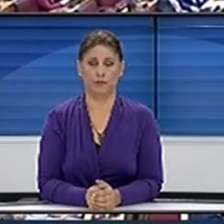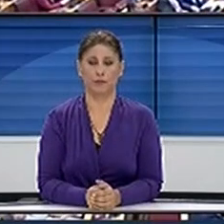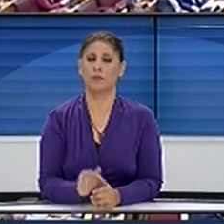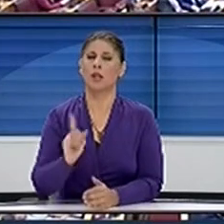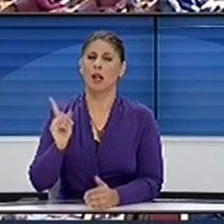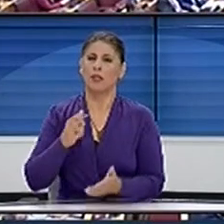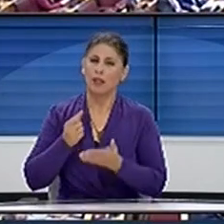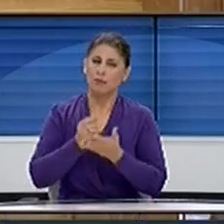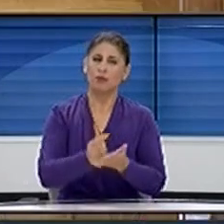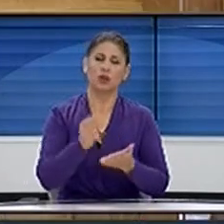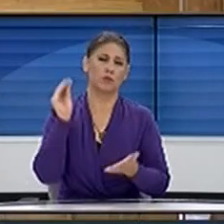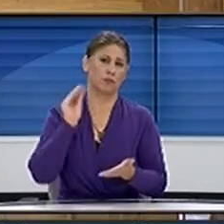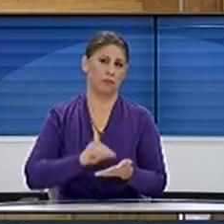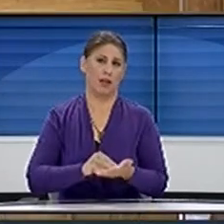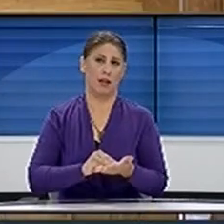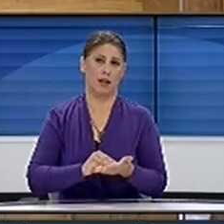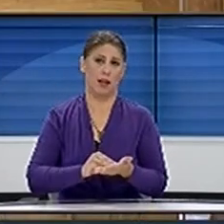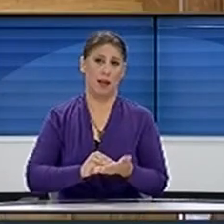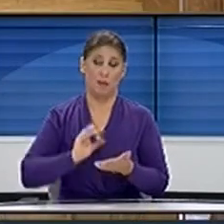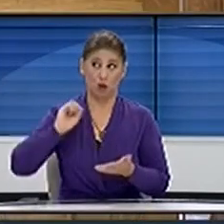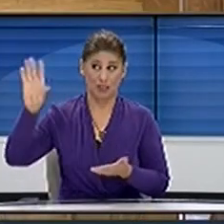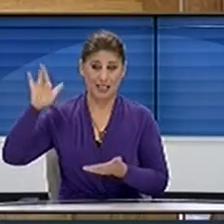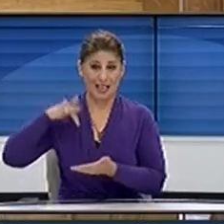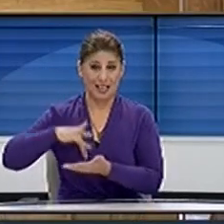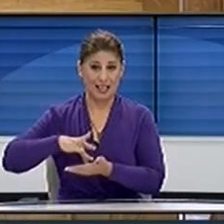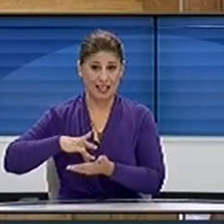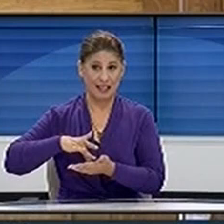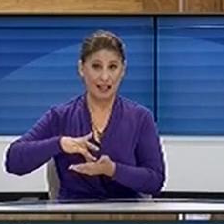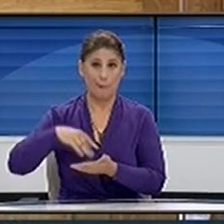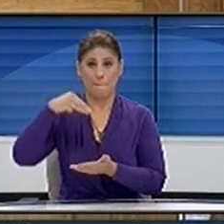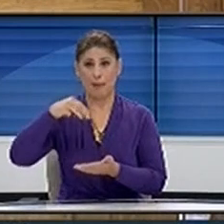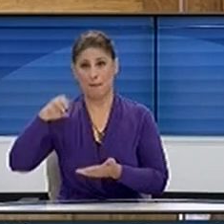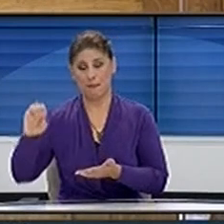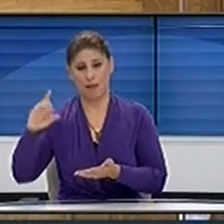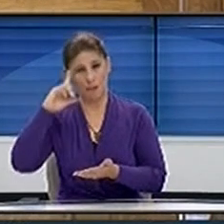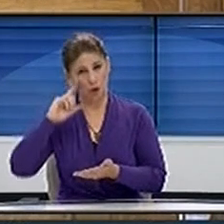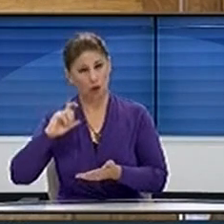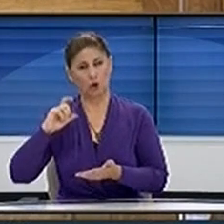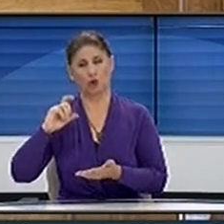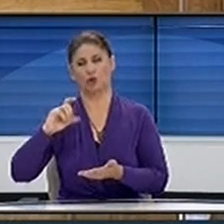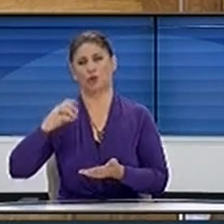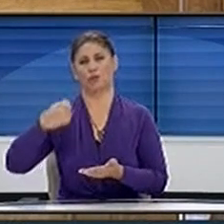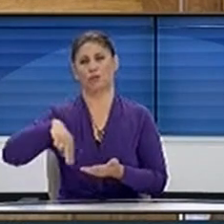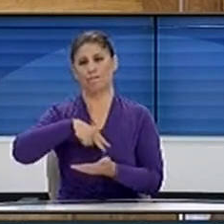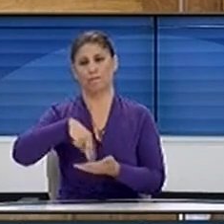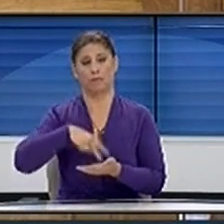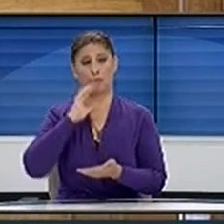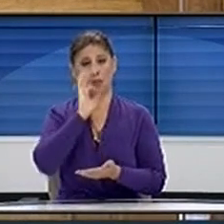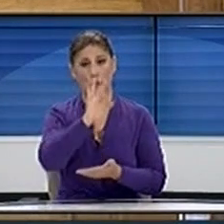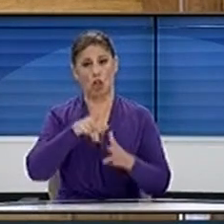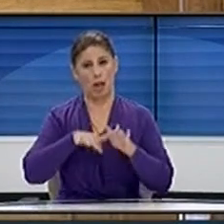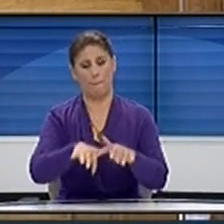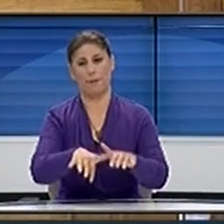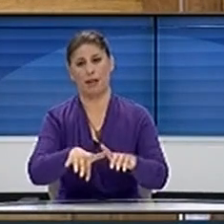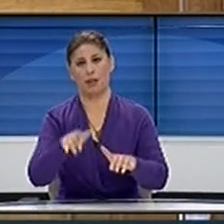Δεν θα χρηματοδοτηθούν ξανά από ξένα κέντρα μέσα ενημέρωσης με γνωστούς πρωταγωνιστές με στόχο να